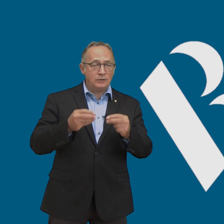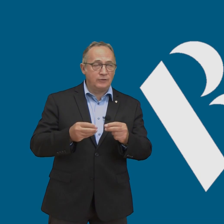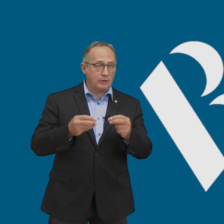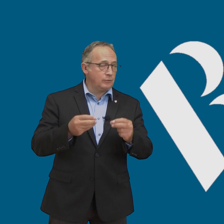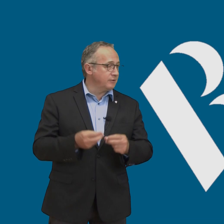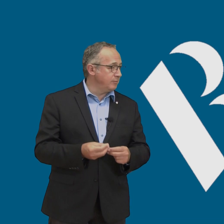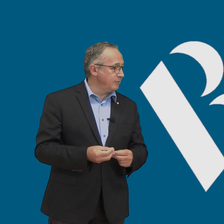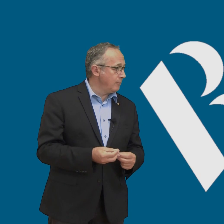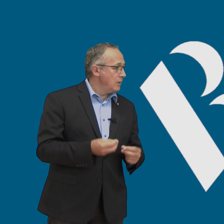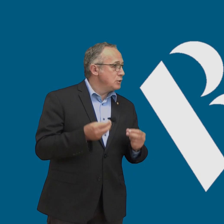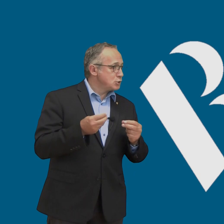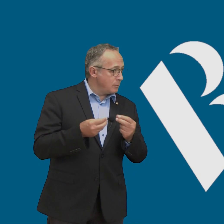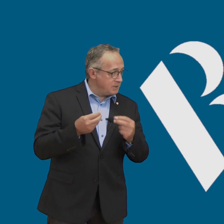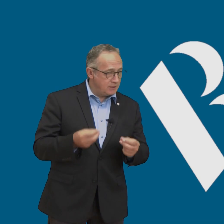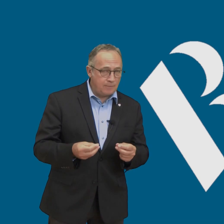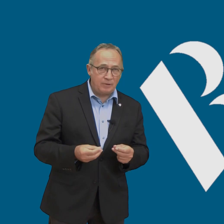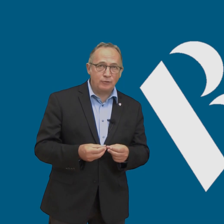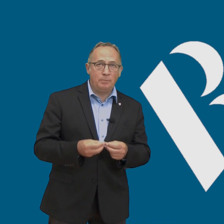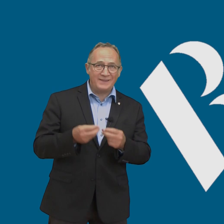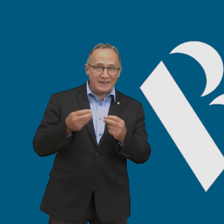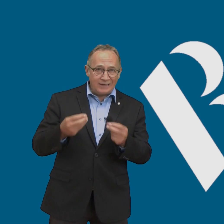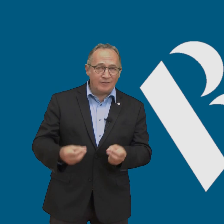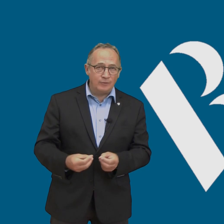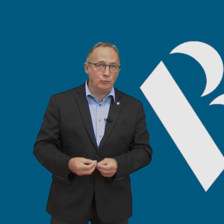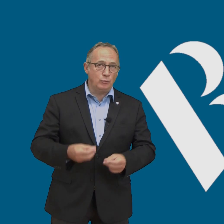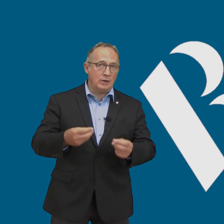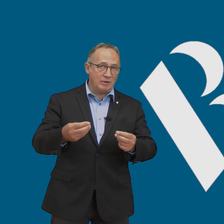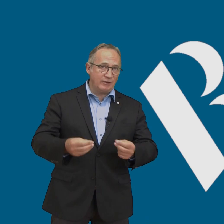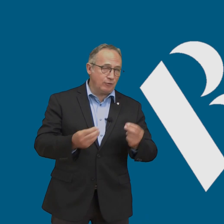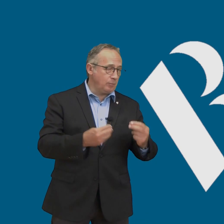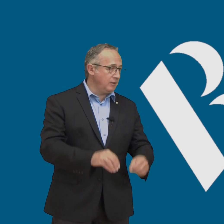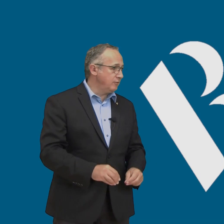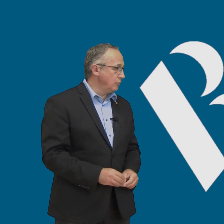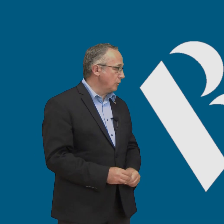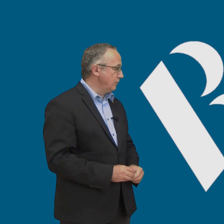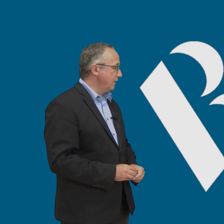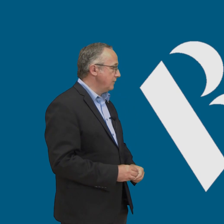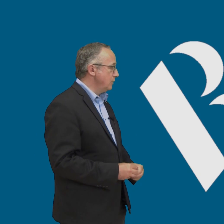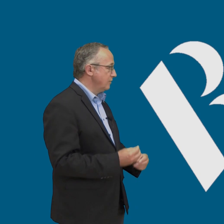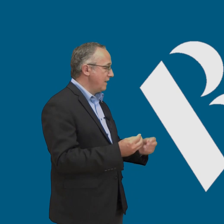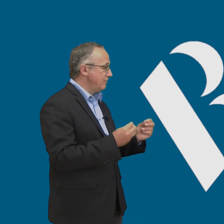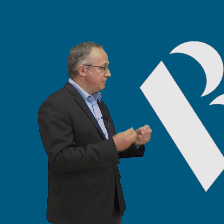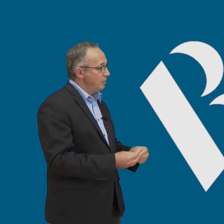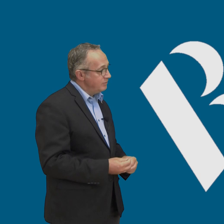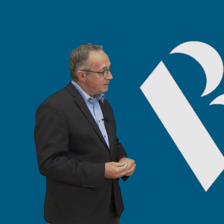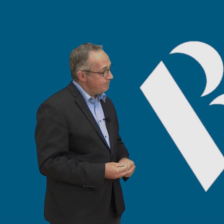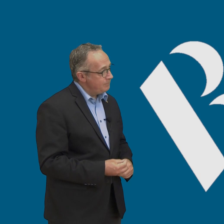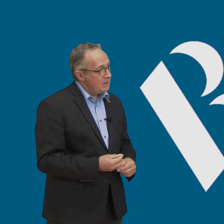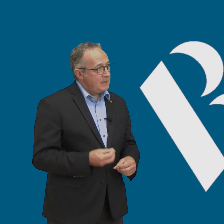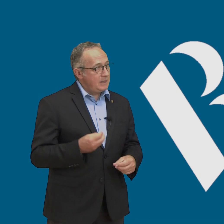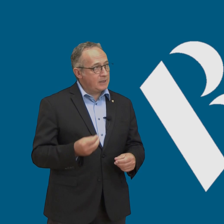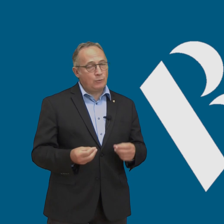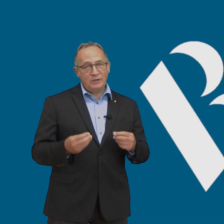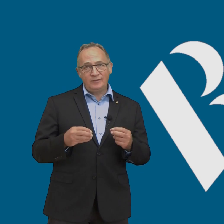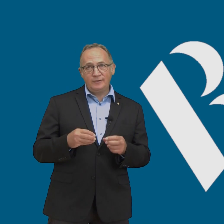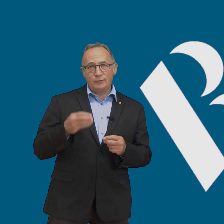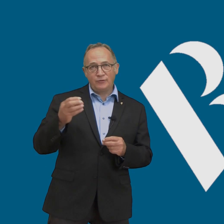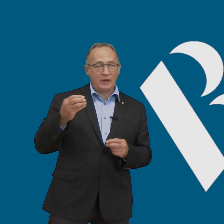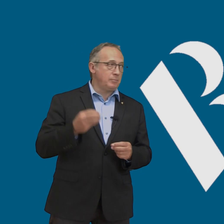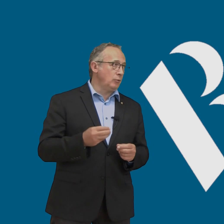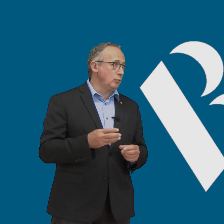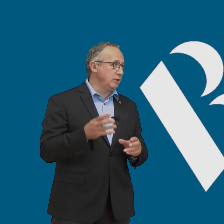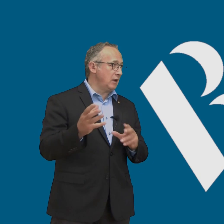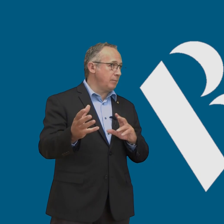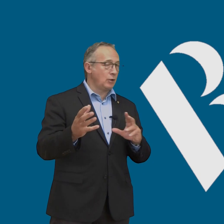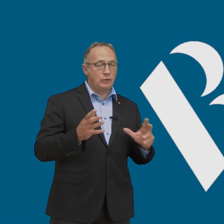que les cas de circonscription cheminent. Parce que pendant l'élection, on a eu la mauvaise surprise de constater que ça avance pas vite. Et quand on insiste,